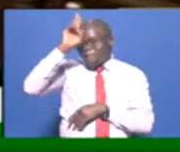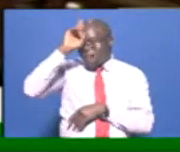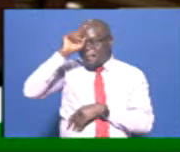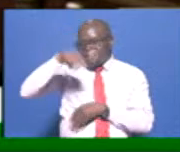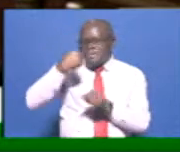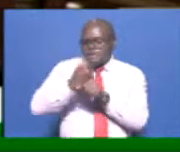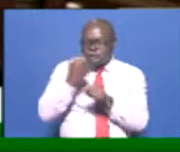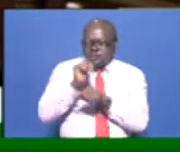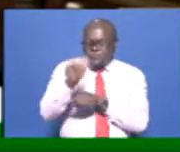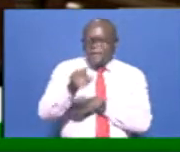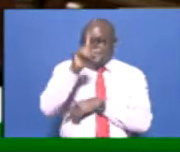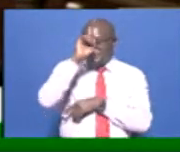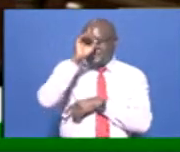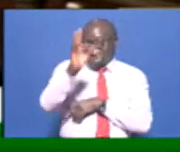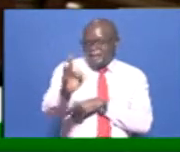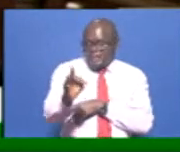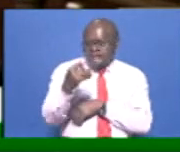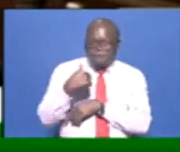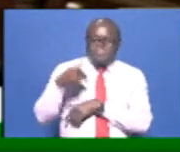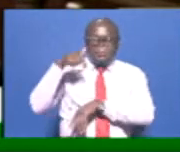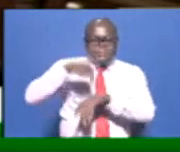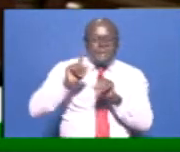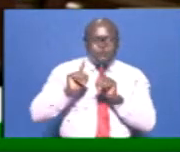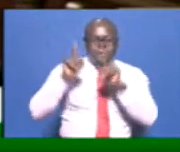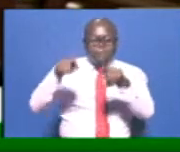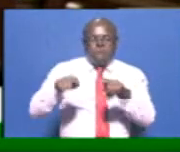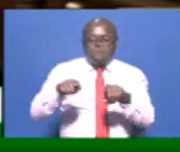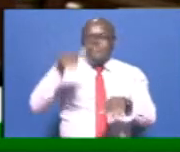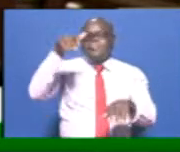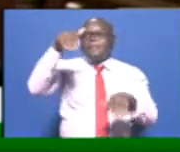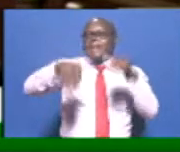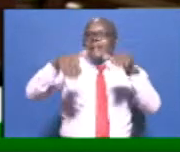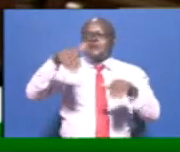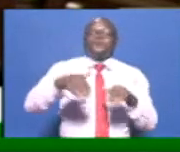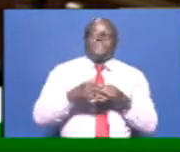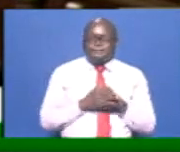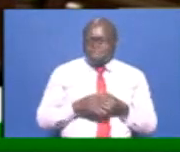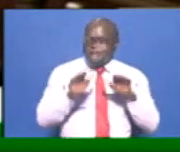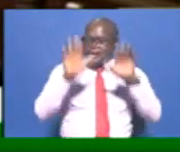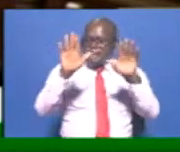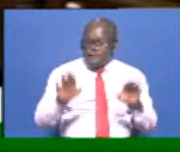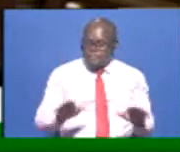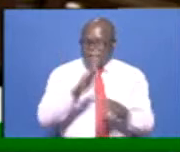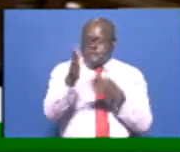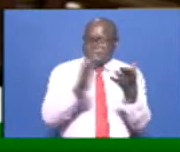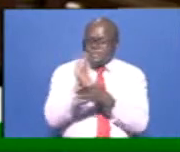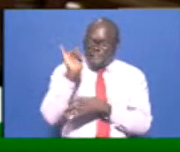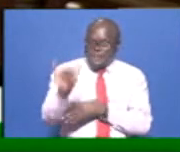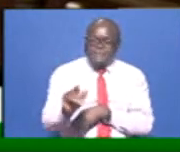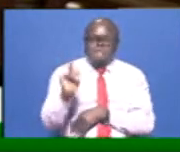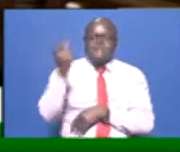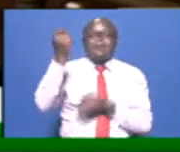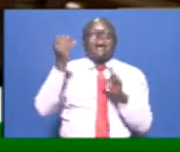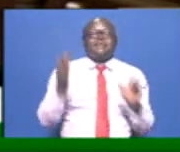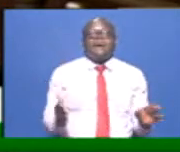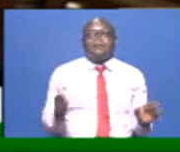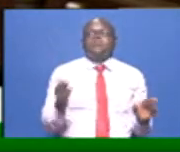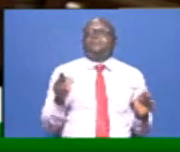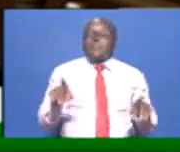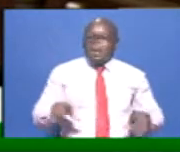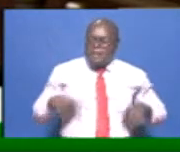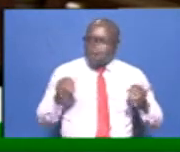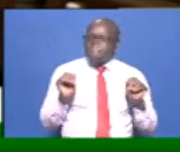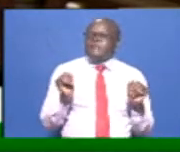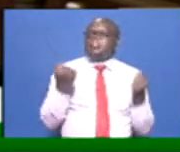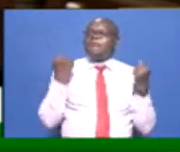kuwa ni nzito. Na tunapoenda kwa mambo ya uchaguzi sasa, ni mzuri kuhakisha kwamba kila Mkenya anaishi salama